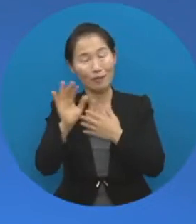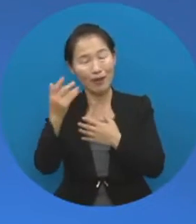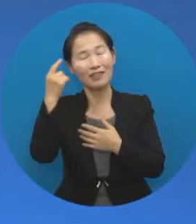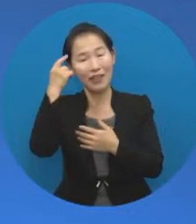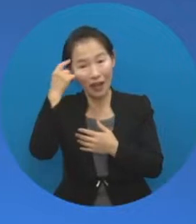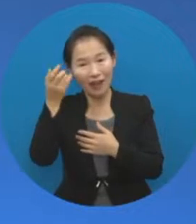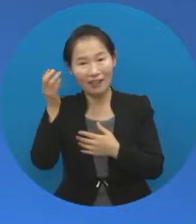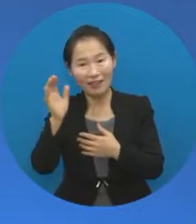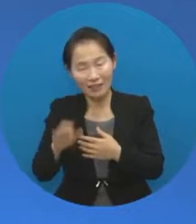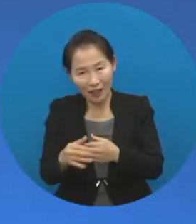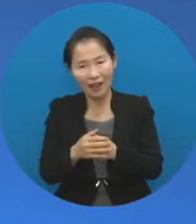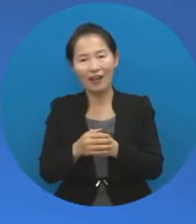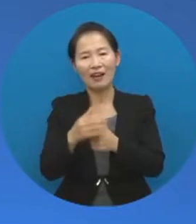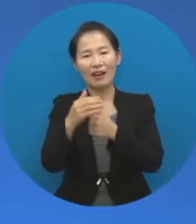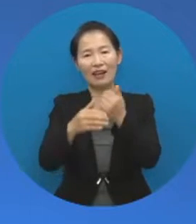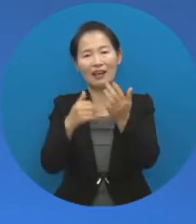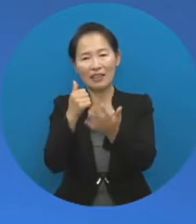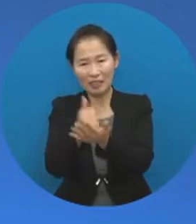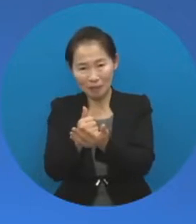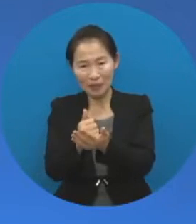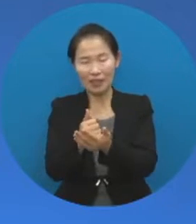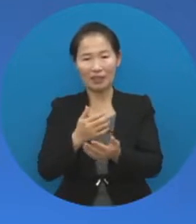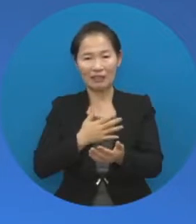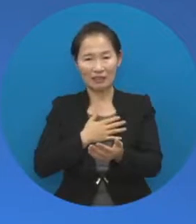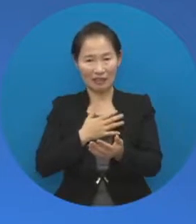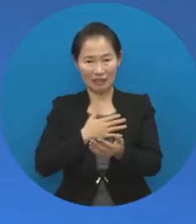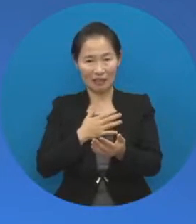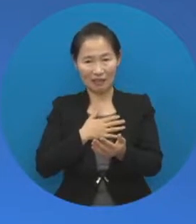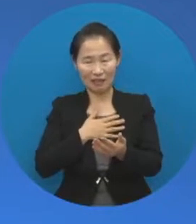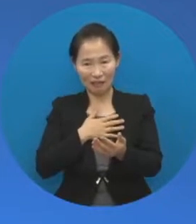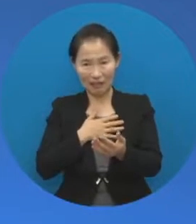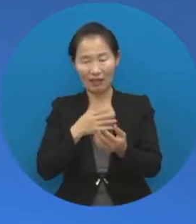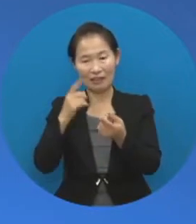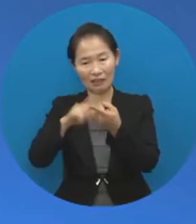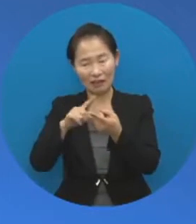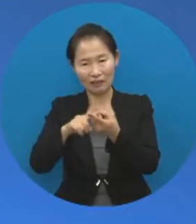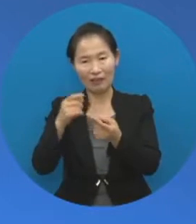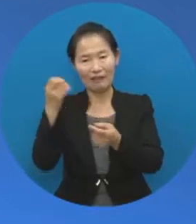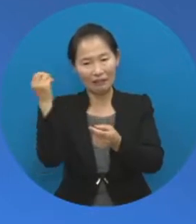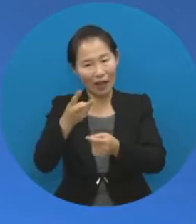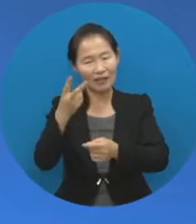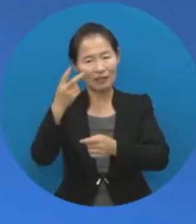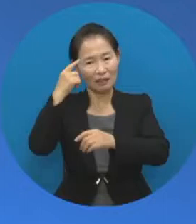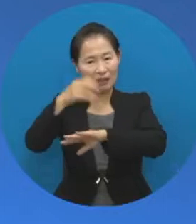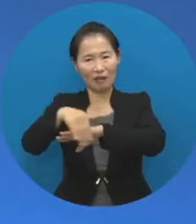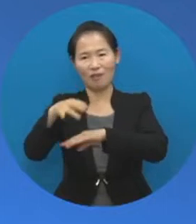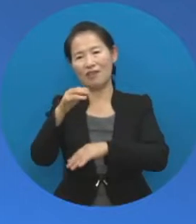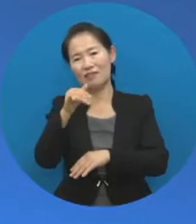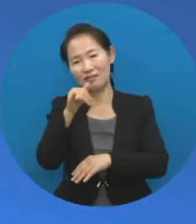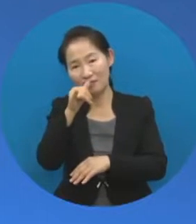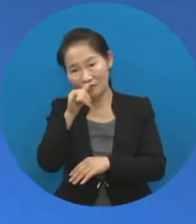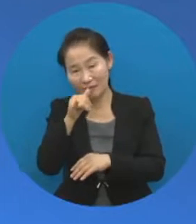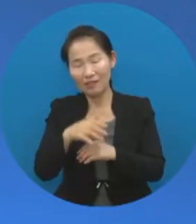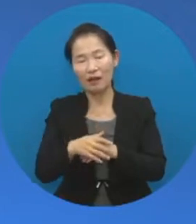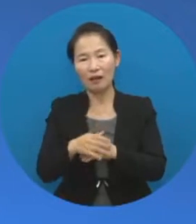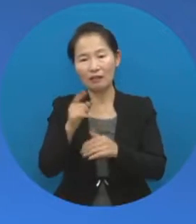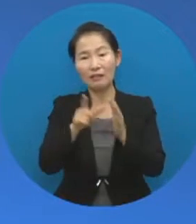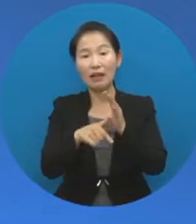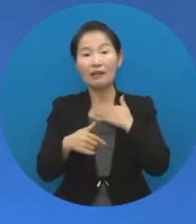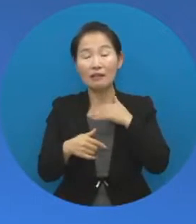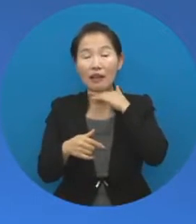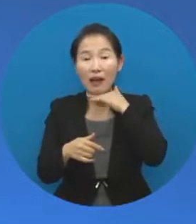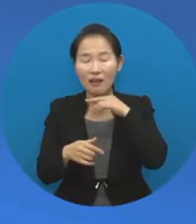하나님은 저를 향한 또 다른 계획이 있다는 것을 그때까지는 몰랐어요. 그때가 제가 28이었는데요.